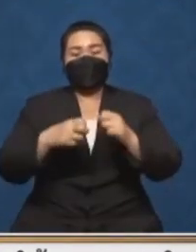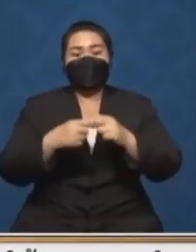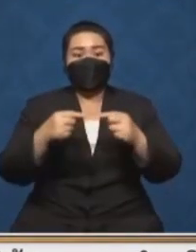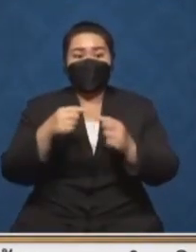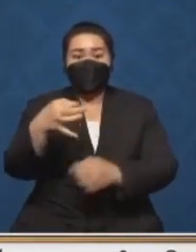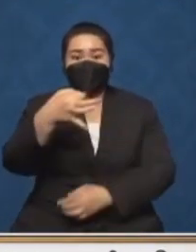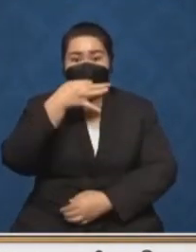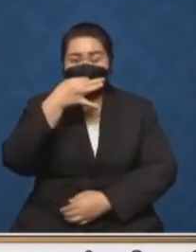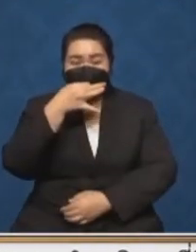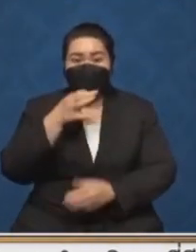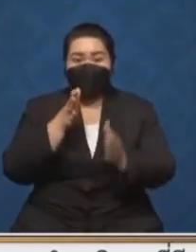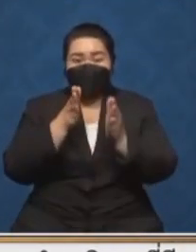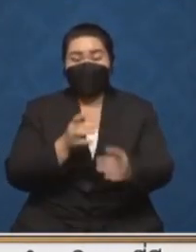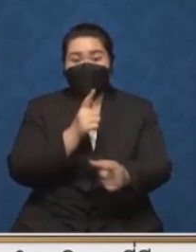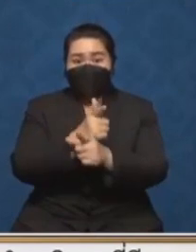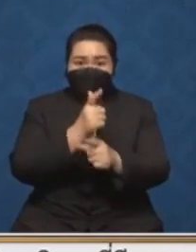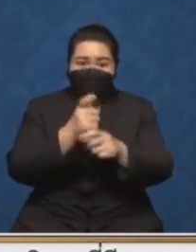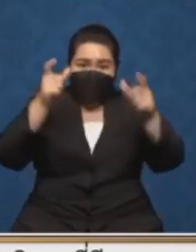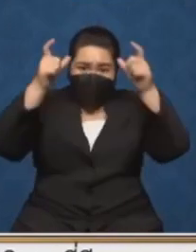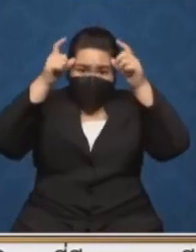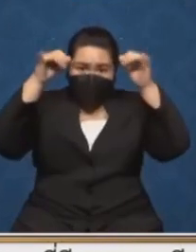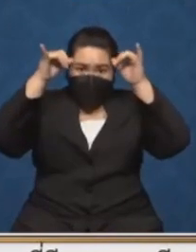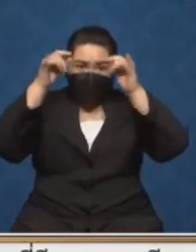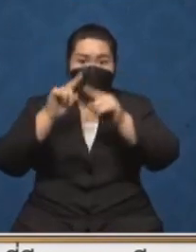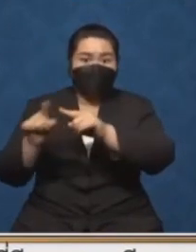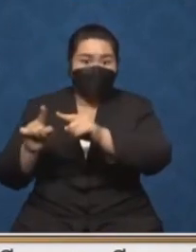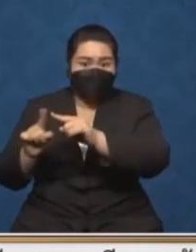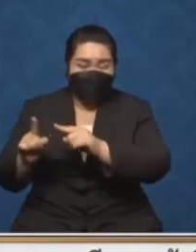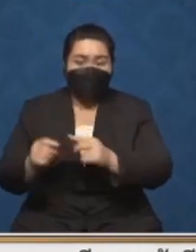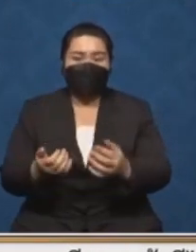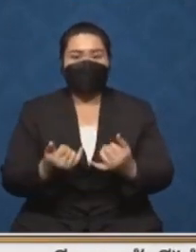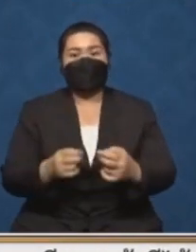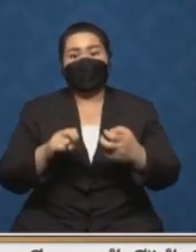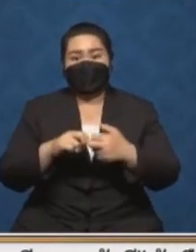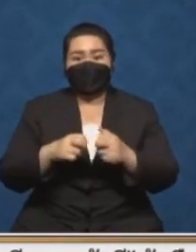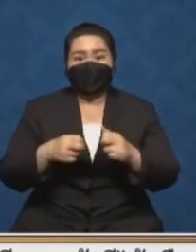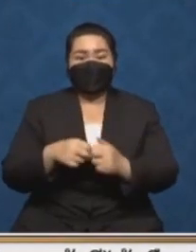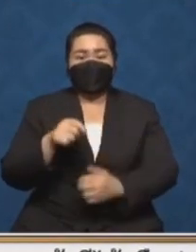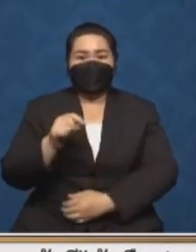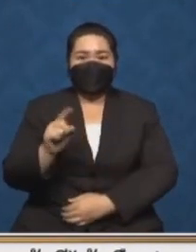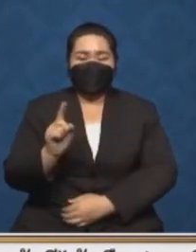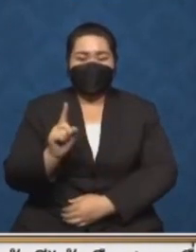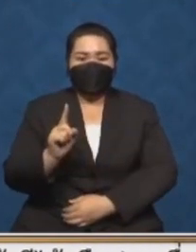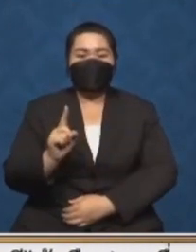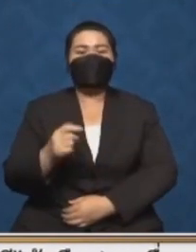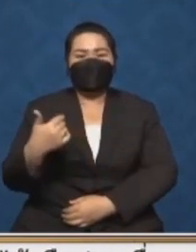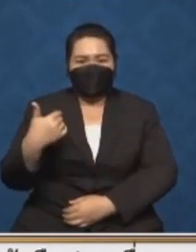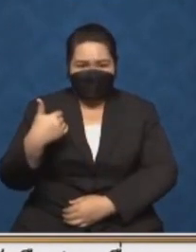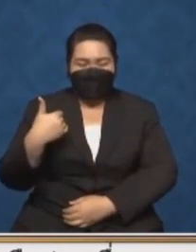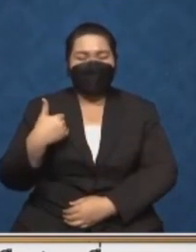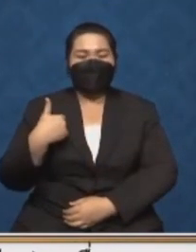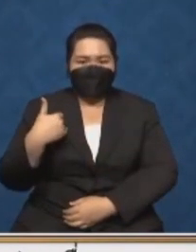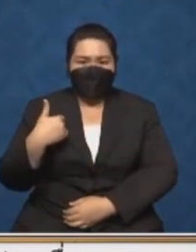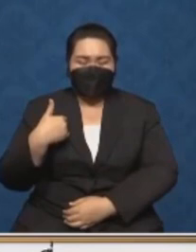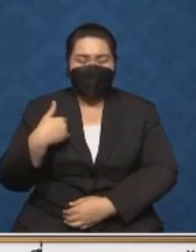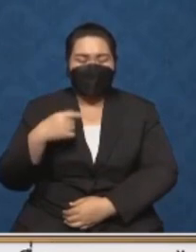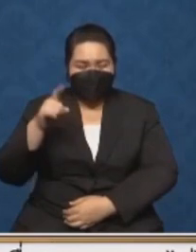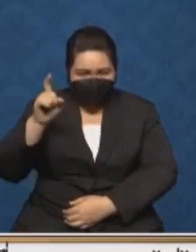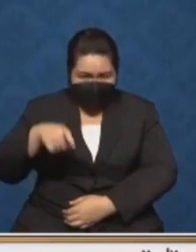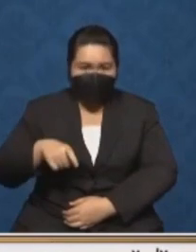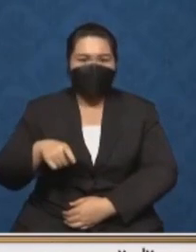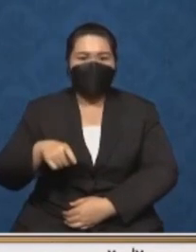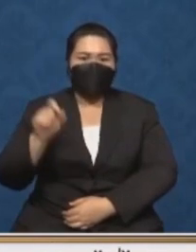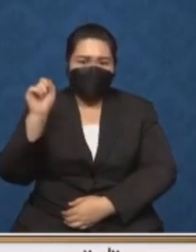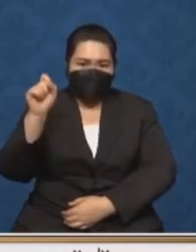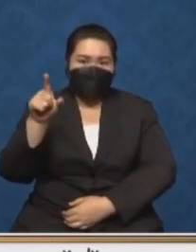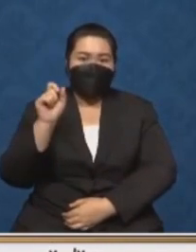ระสุสัตว์กรณีรางเก่า เป็นเรื่องทมีความจำเป็นเรื่องด